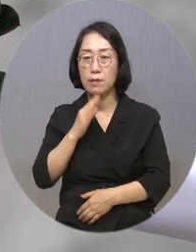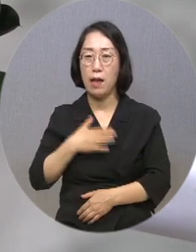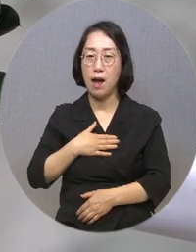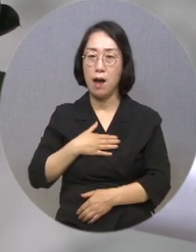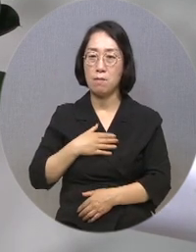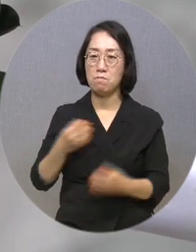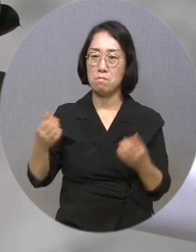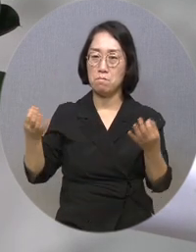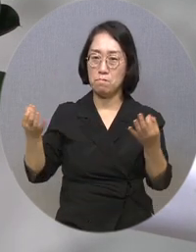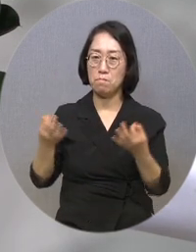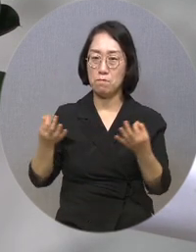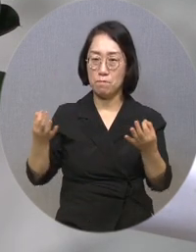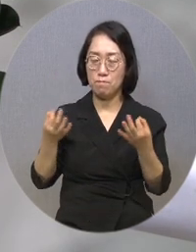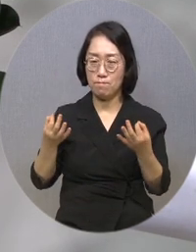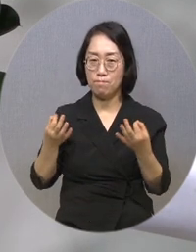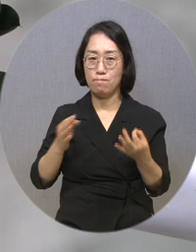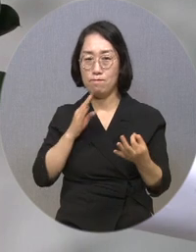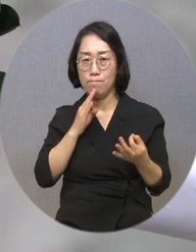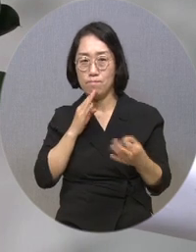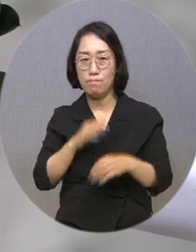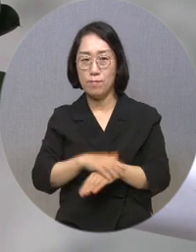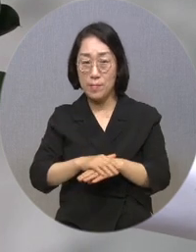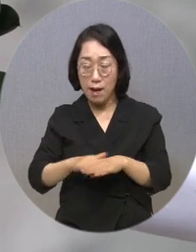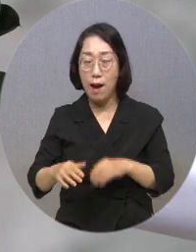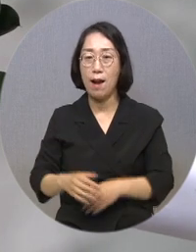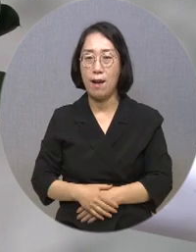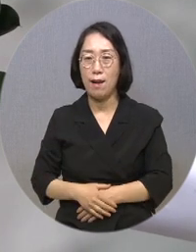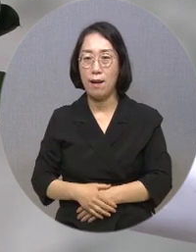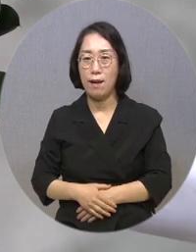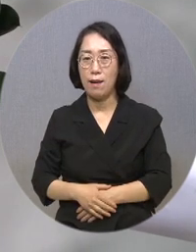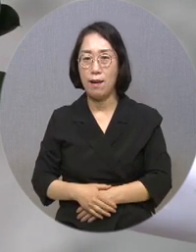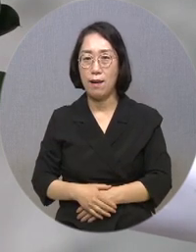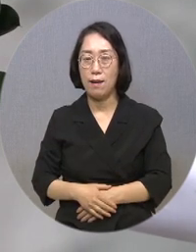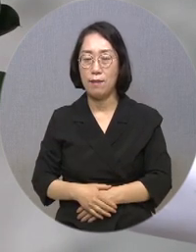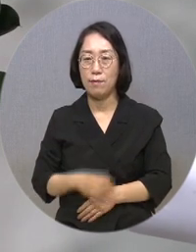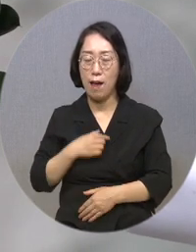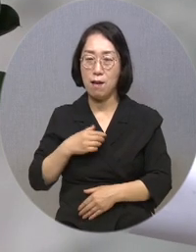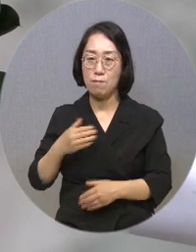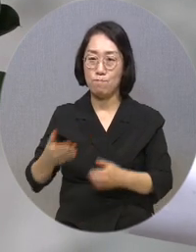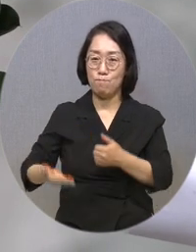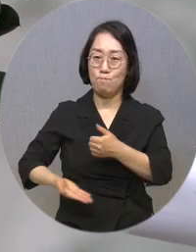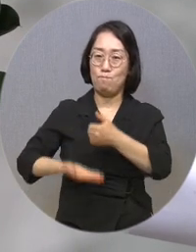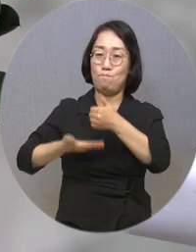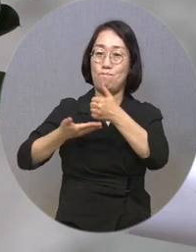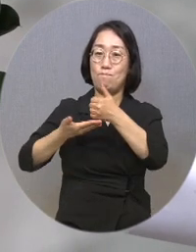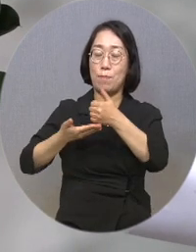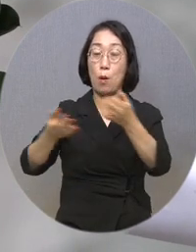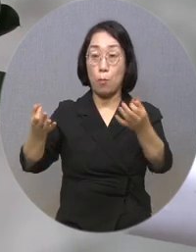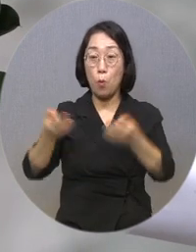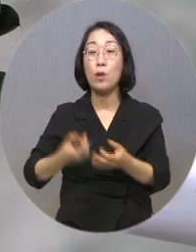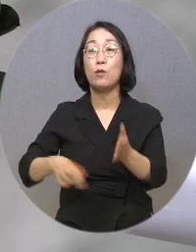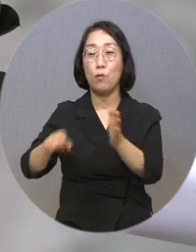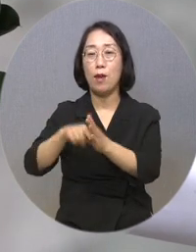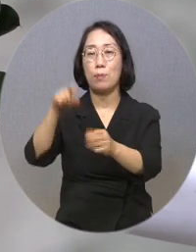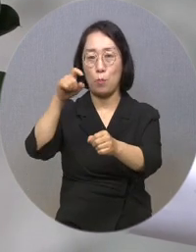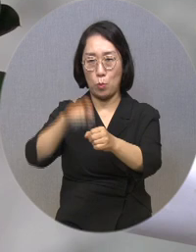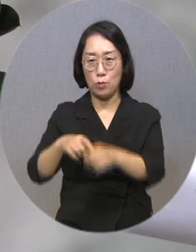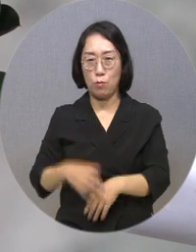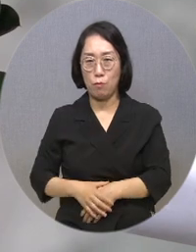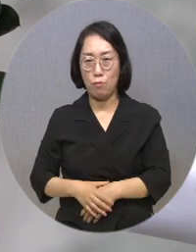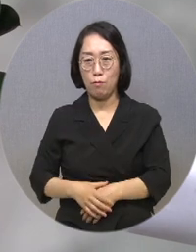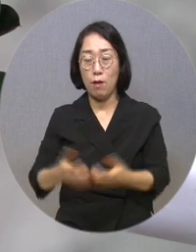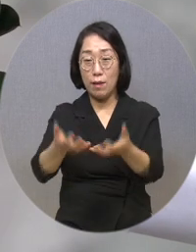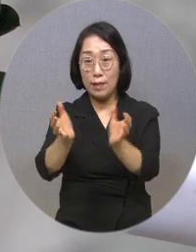가지를 통해서 부목을 하기 위해서 그런 경우가 있습니다. 근데 제가 여러 가지 단체장을